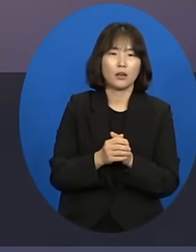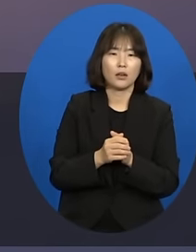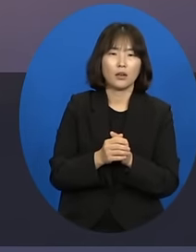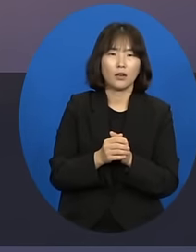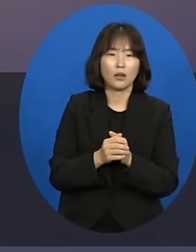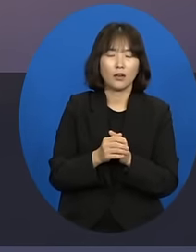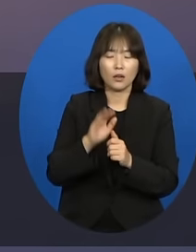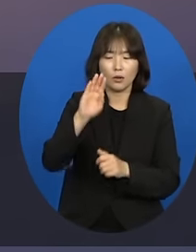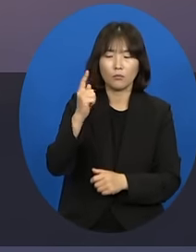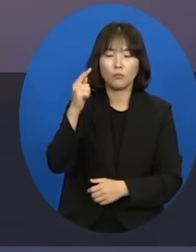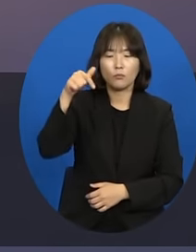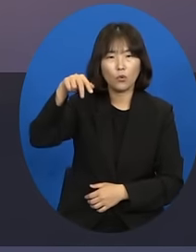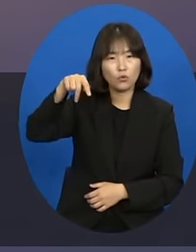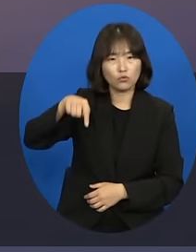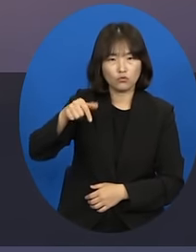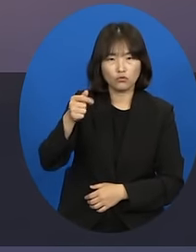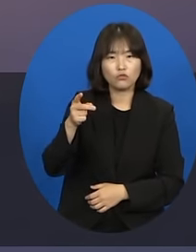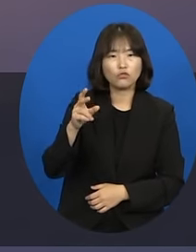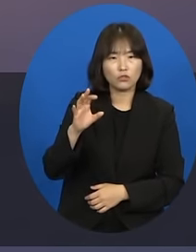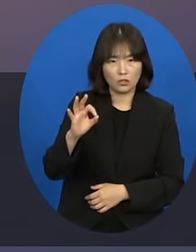큰 부르짖음들,